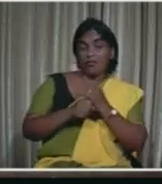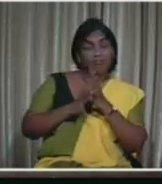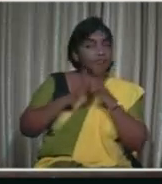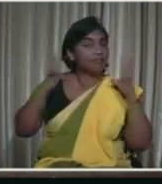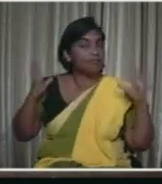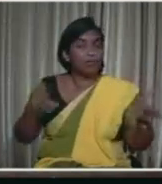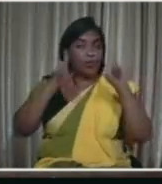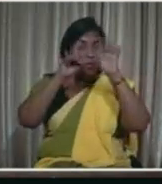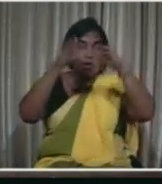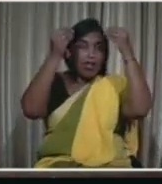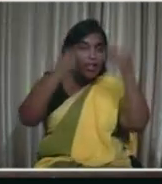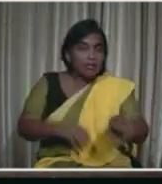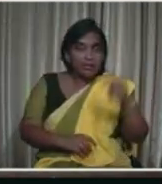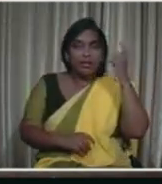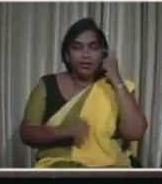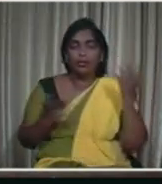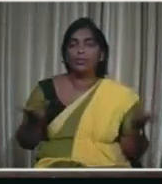me wage wetei kiyala